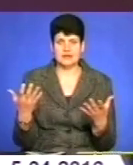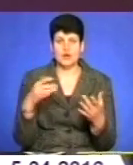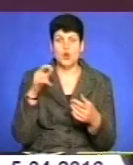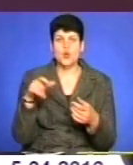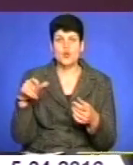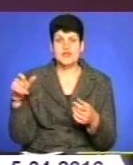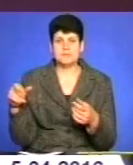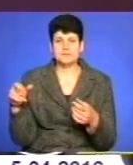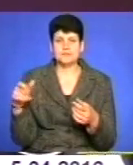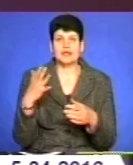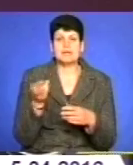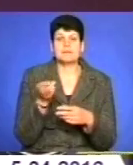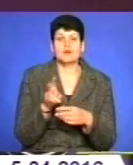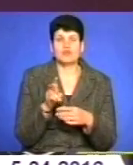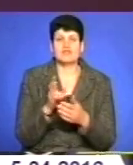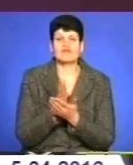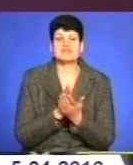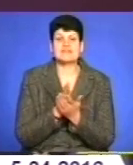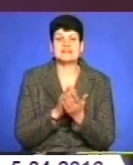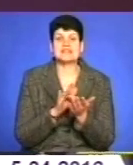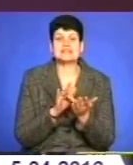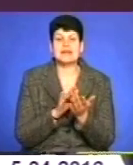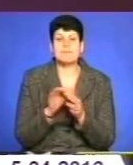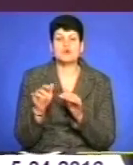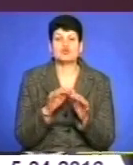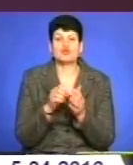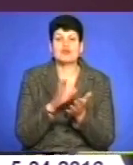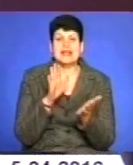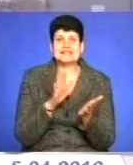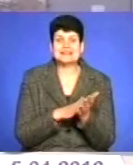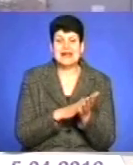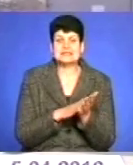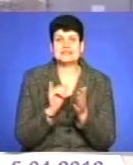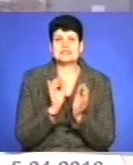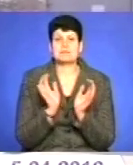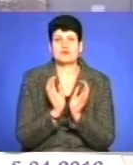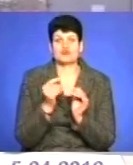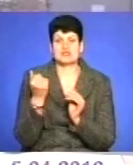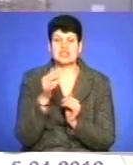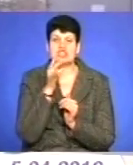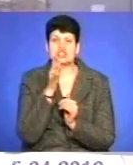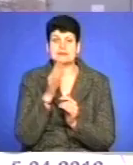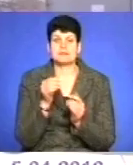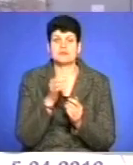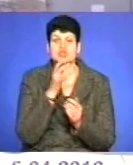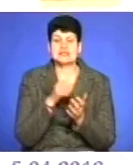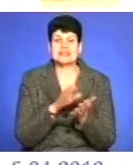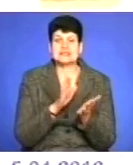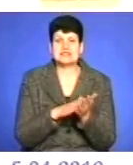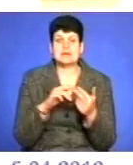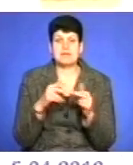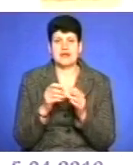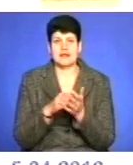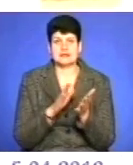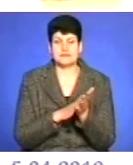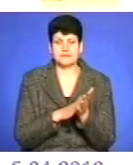людям, які звертаються в сервісний центр, процедуру реєстрації та збережуть їхній час під час реєстрації та перереєстрації.